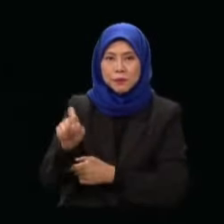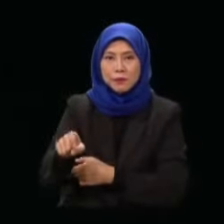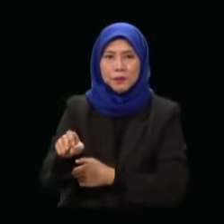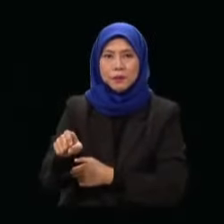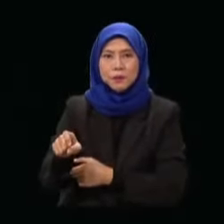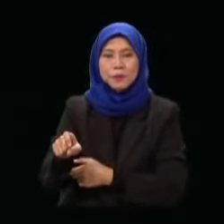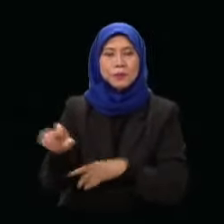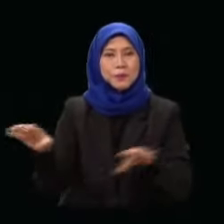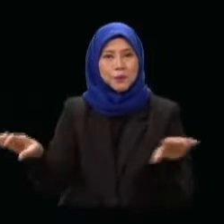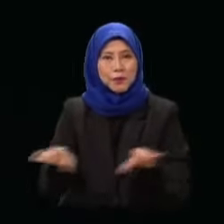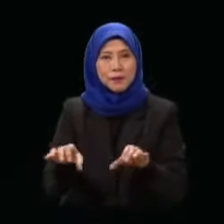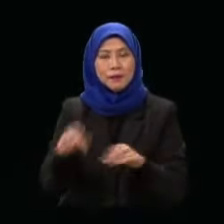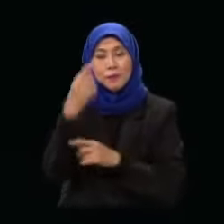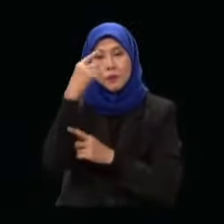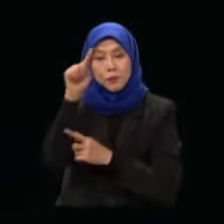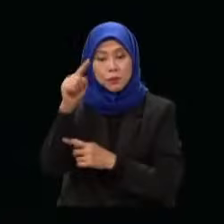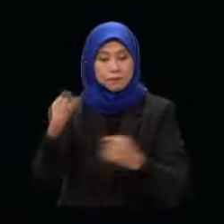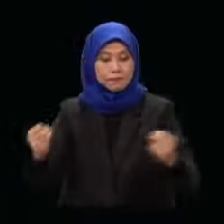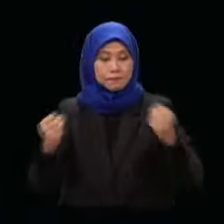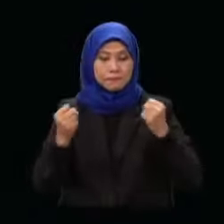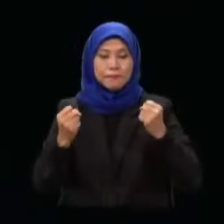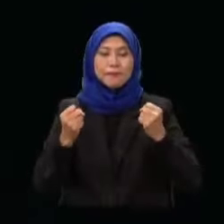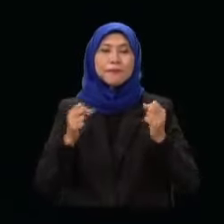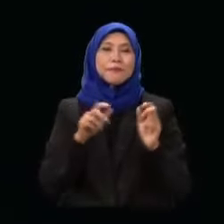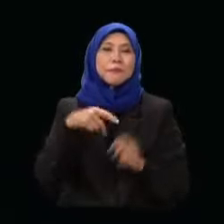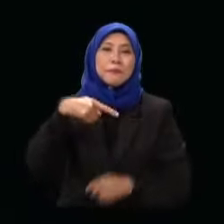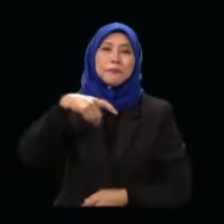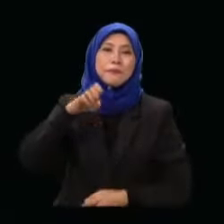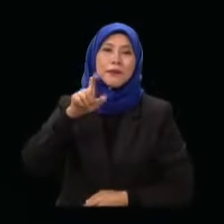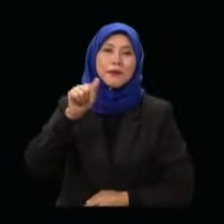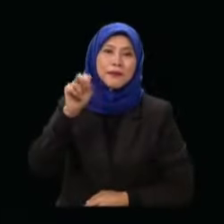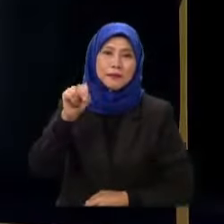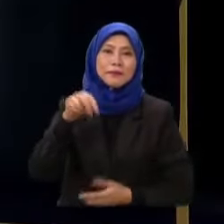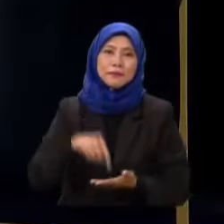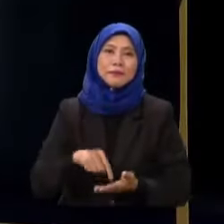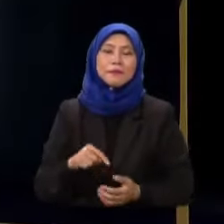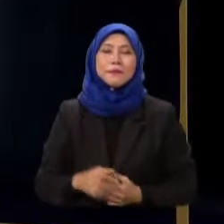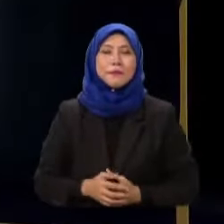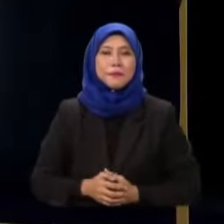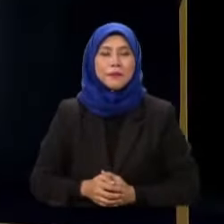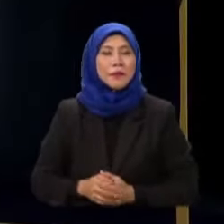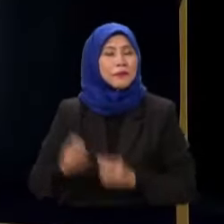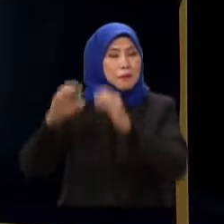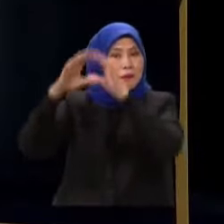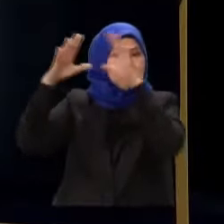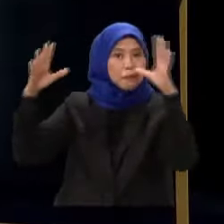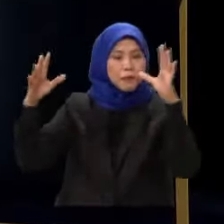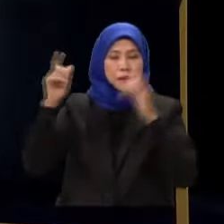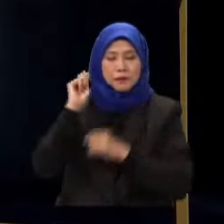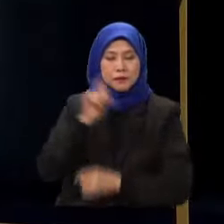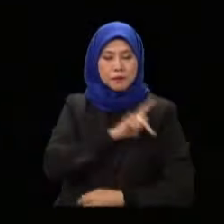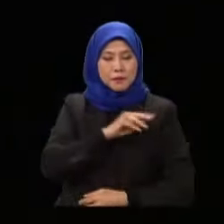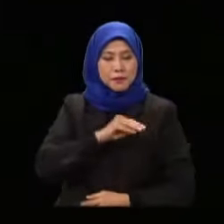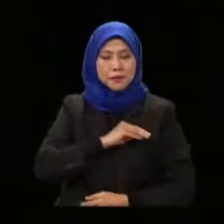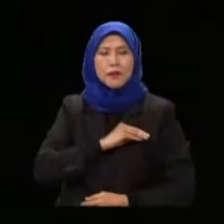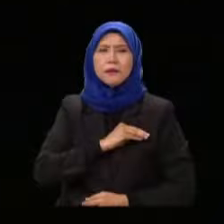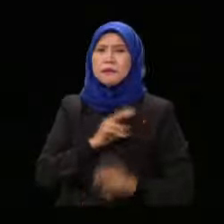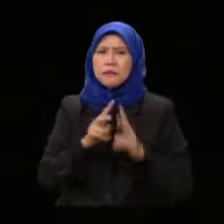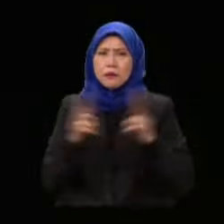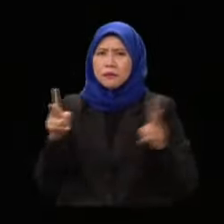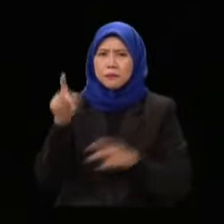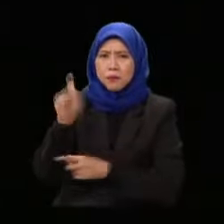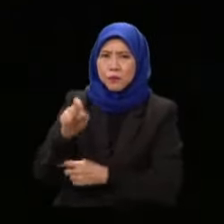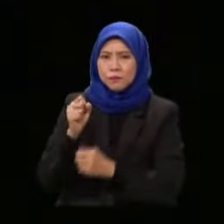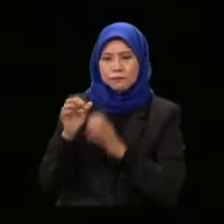patut dihadirkan untuk lebih memantapkan lebih pelanginya seperti yang tergambarkan kedengarannya Kementerian ini sangat perlu